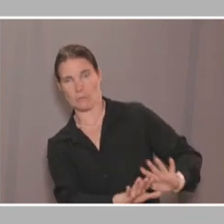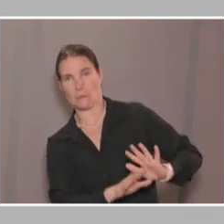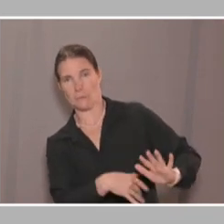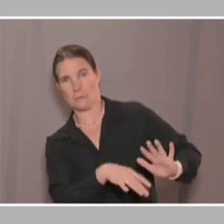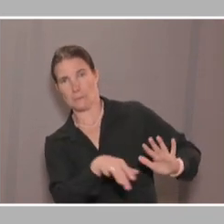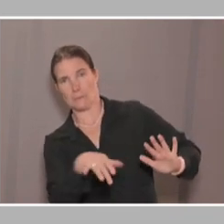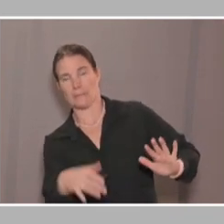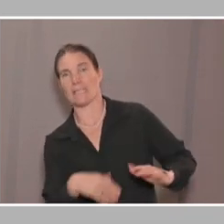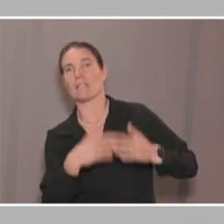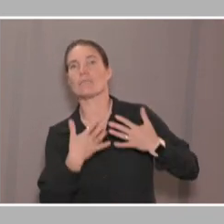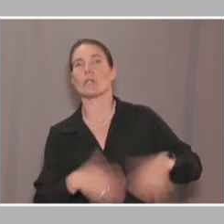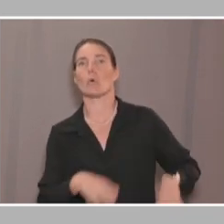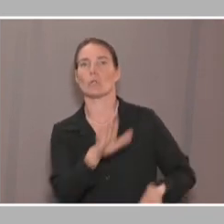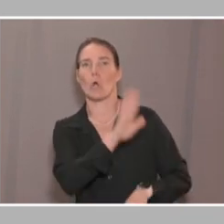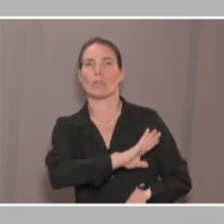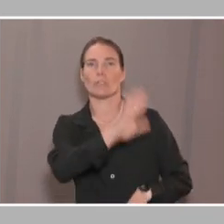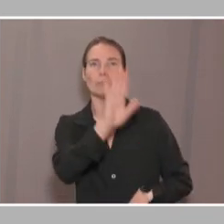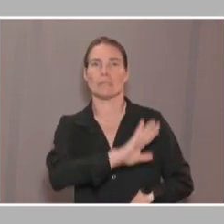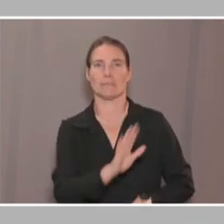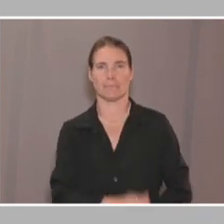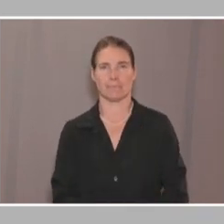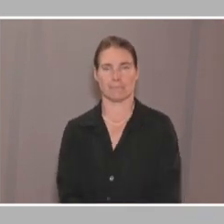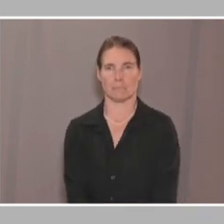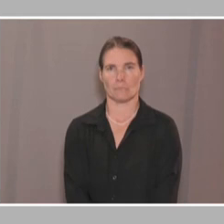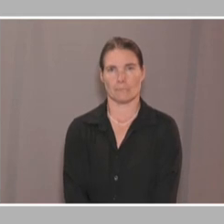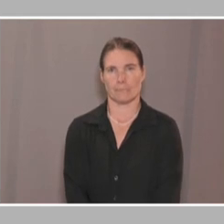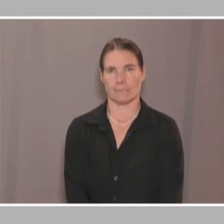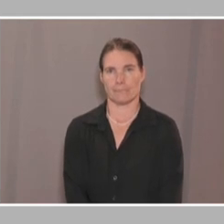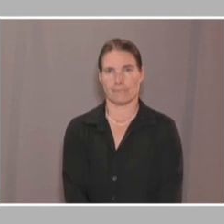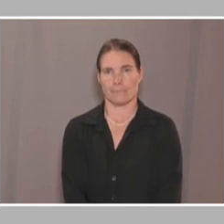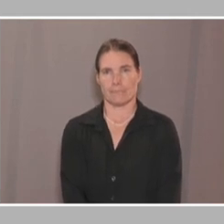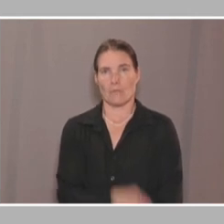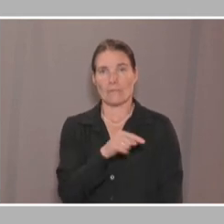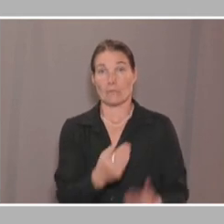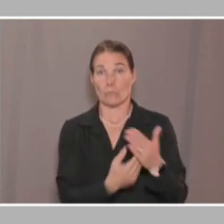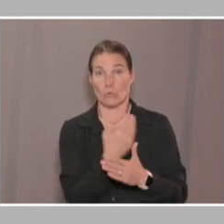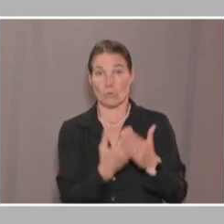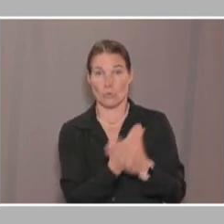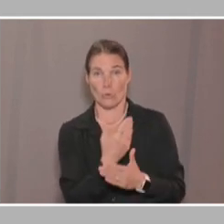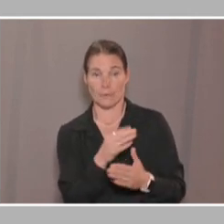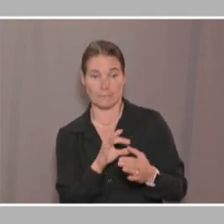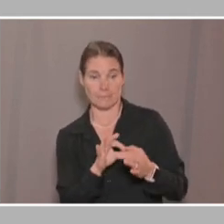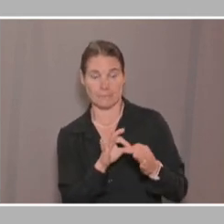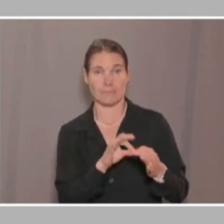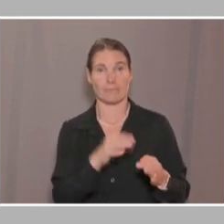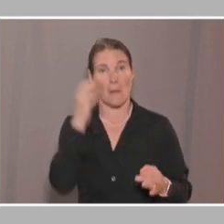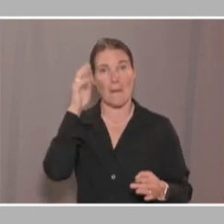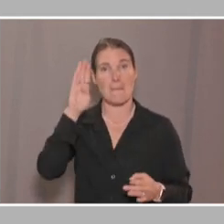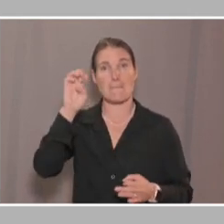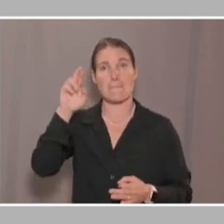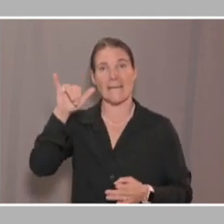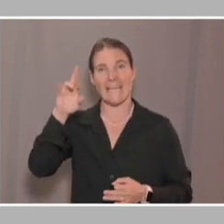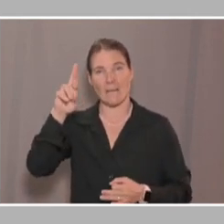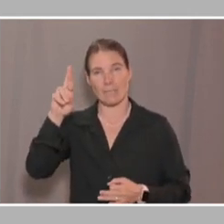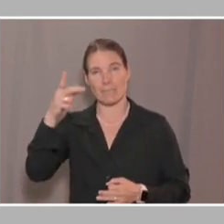verlorenen Ostgebiete zum Gegenstand erheben sollte. Von diesem neuen Diskurs profitierte Beyer. Er wandelte